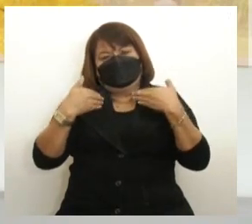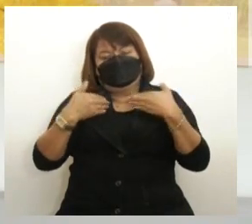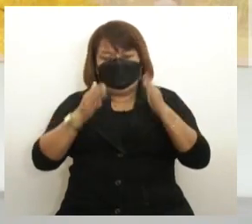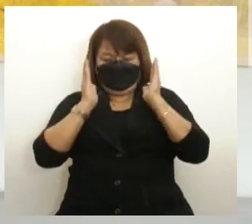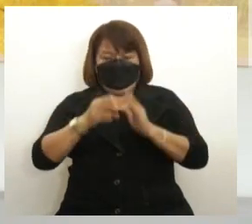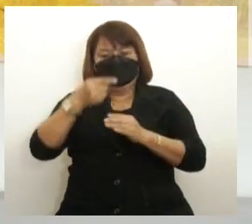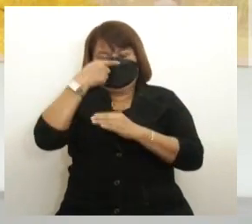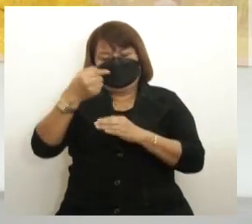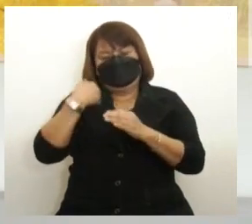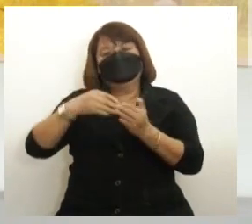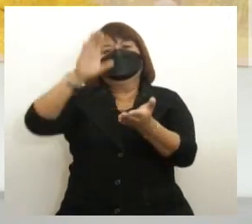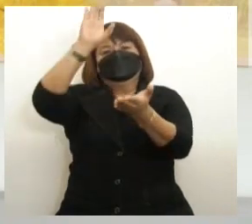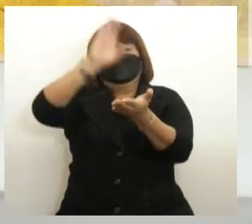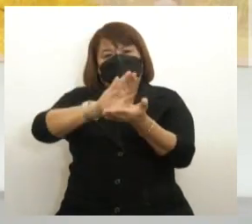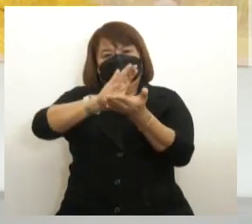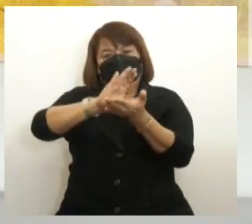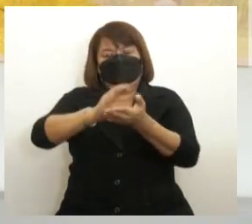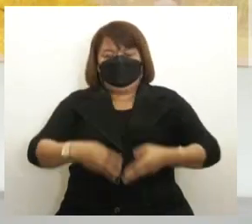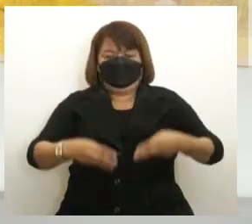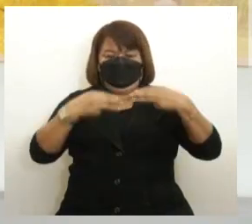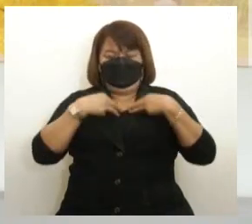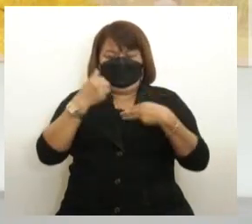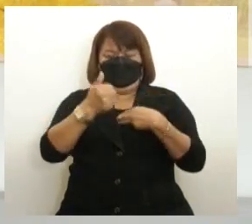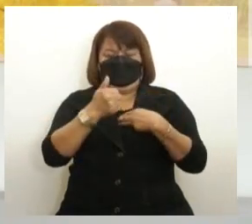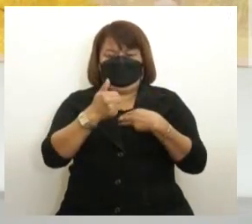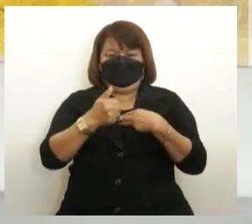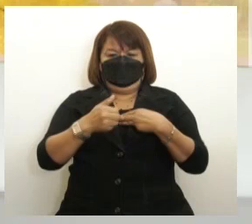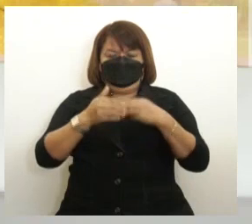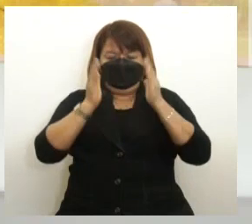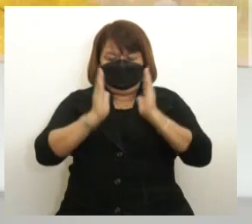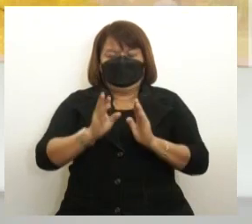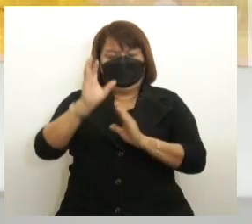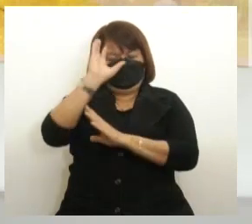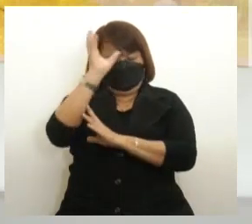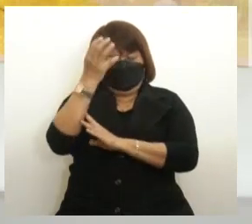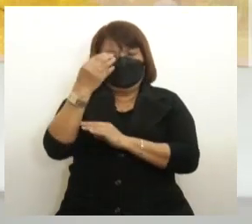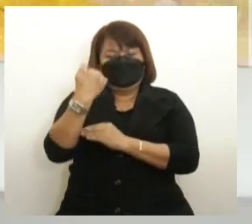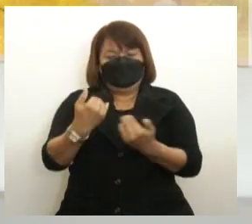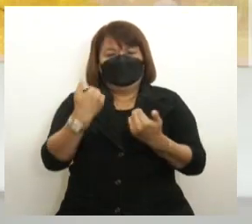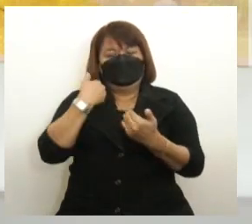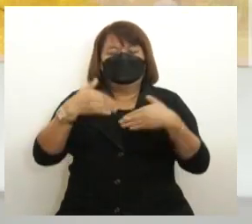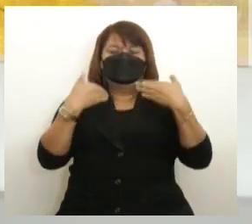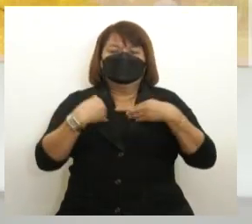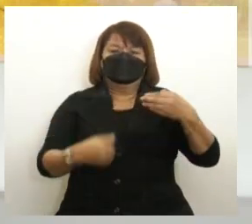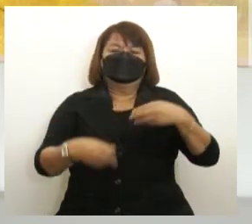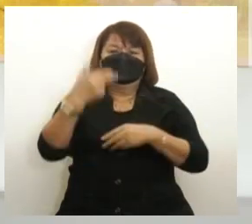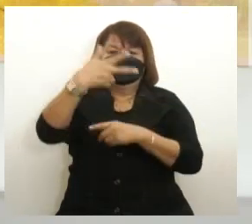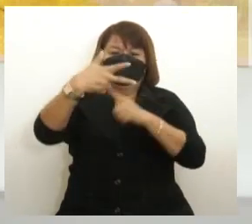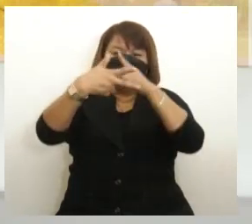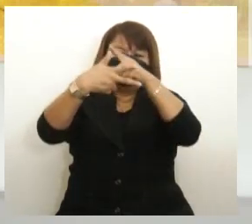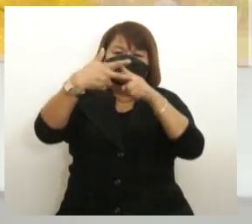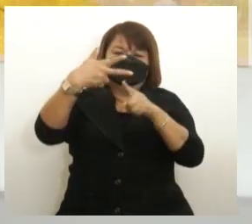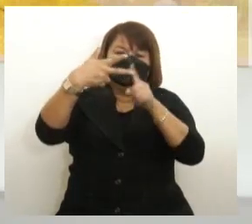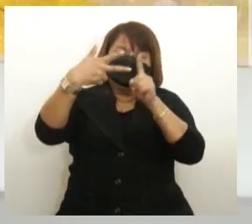ชีวิตที่ดีเราก็จะอยู่ในโลกใบนี้อย่างมีความสุขและประการที่3ครับเมื่อคิด